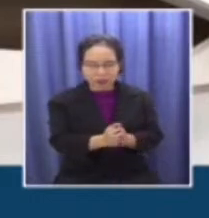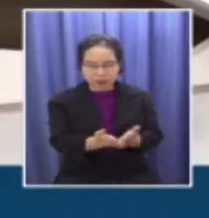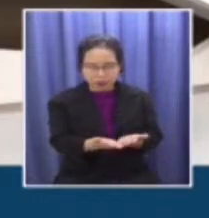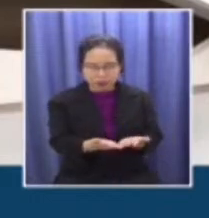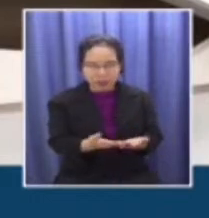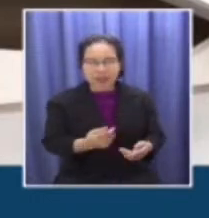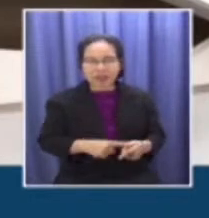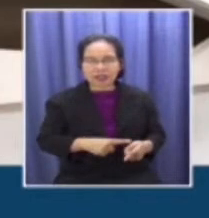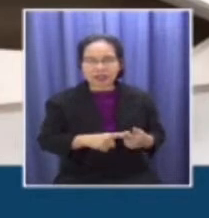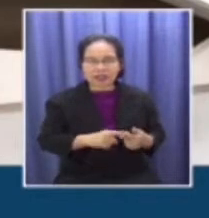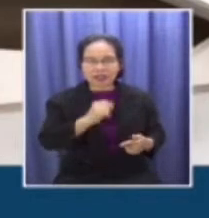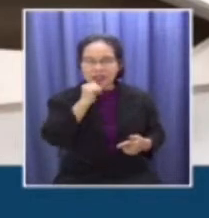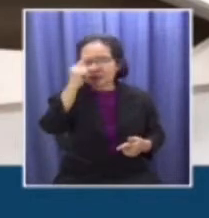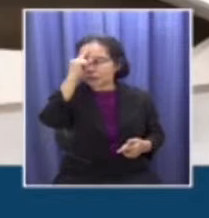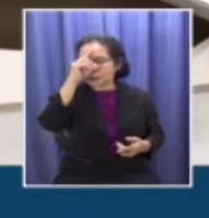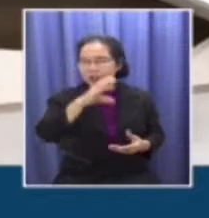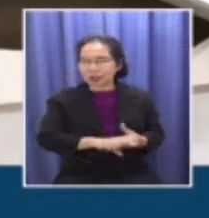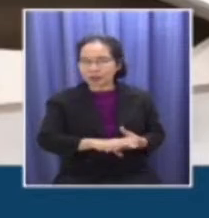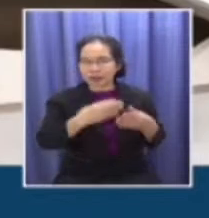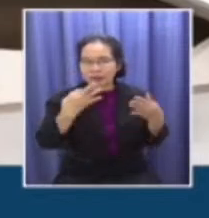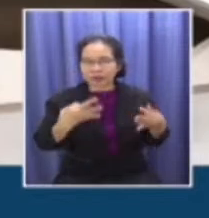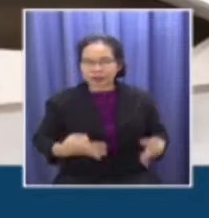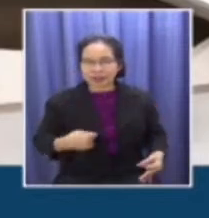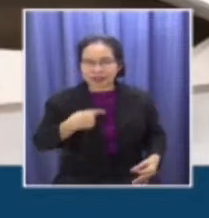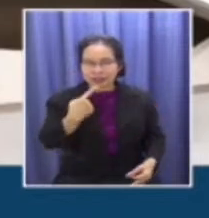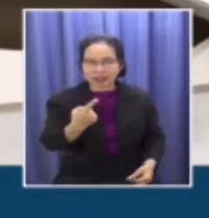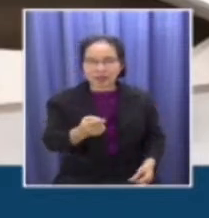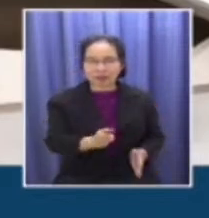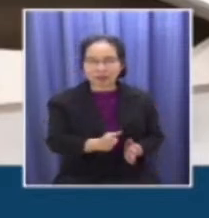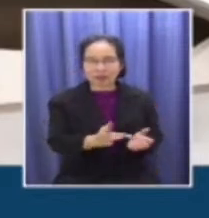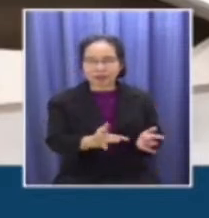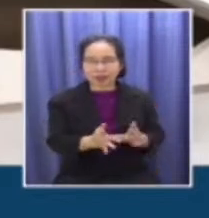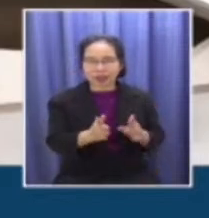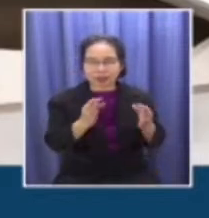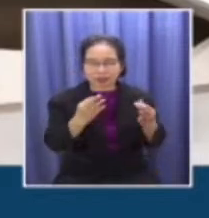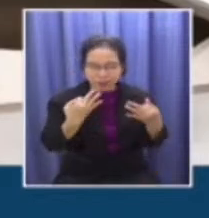enkrofo idia that's how we mu an say wa no mo nye twerɛ kronkron ni